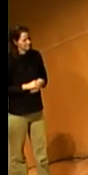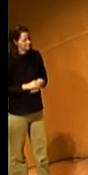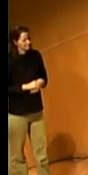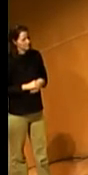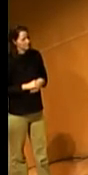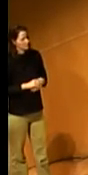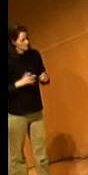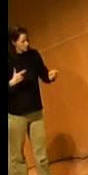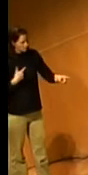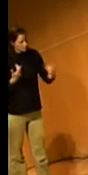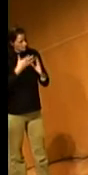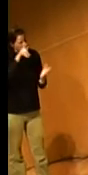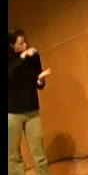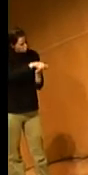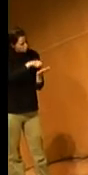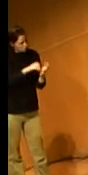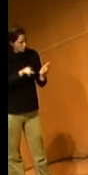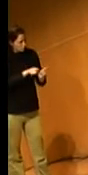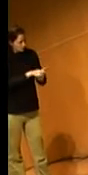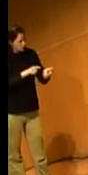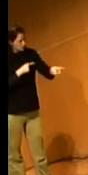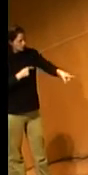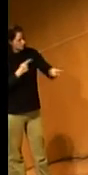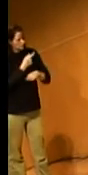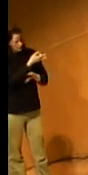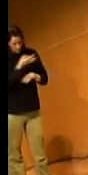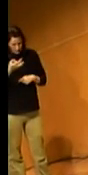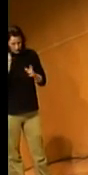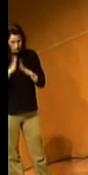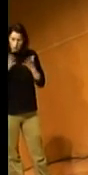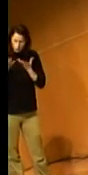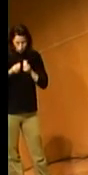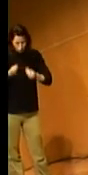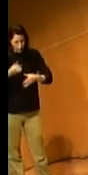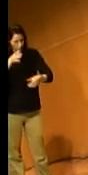Moi, j'ai noté un facilitateur, un tisseur de liens,